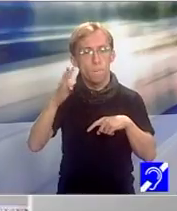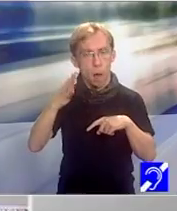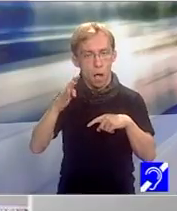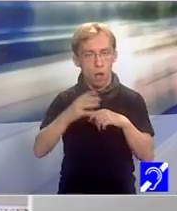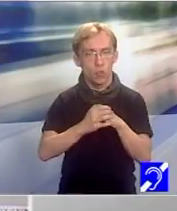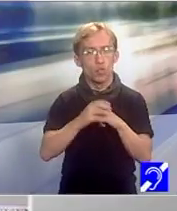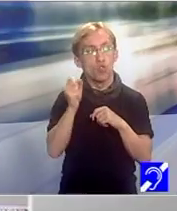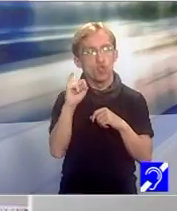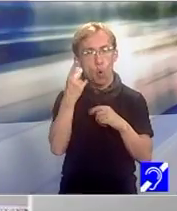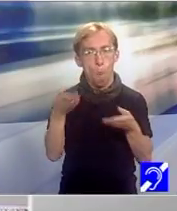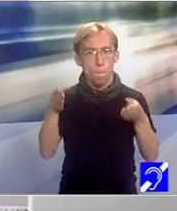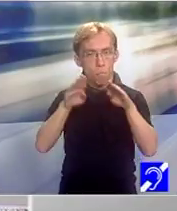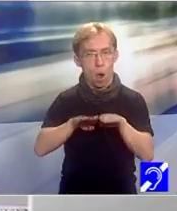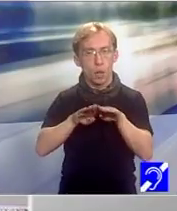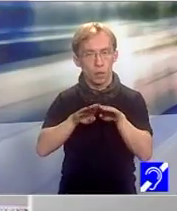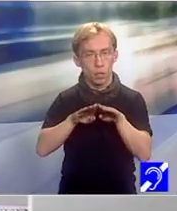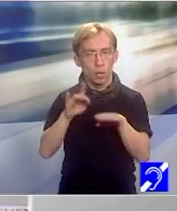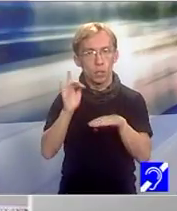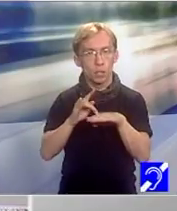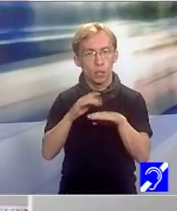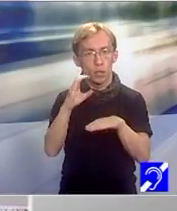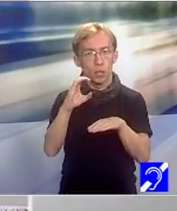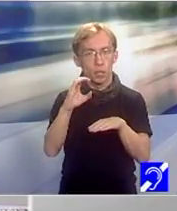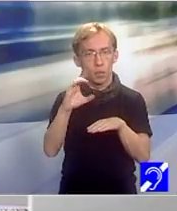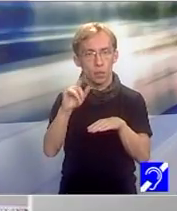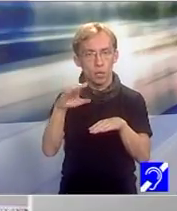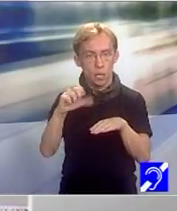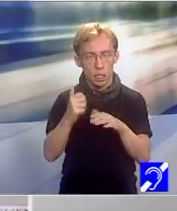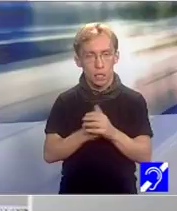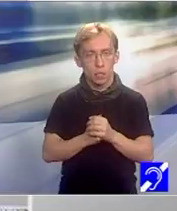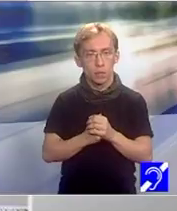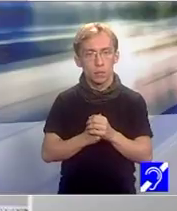moarte clinică, la modul real, și din corp, toate